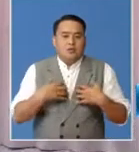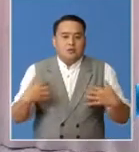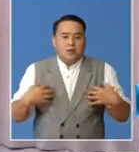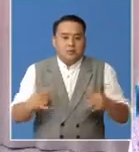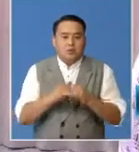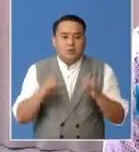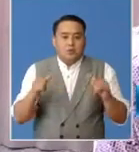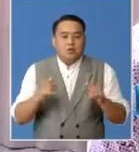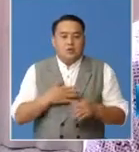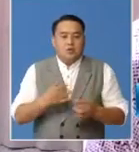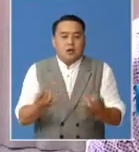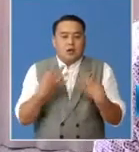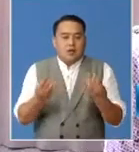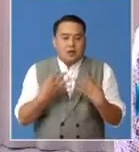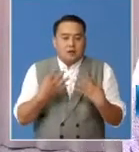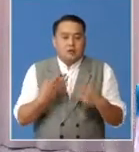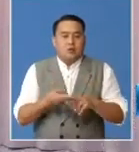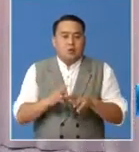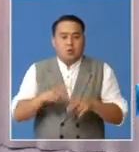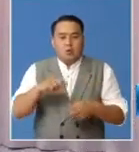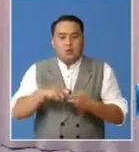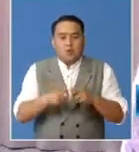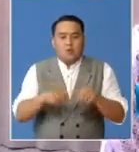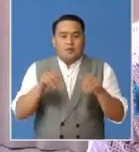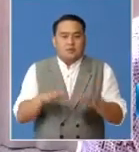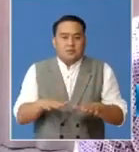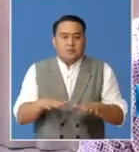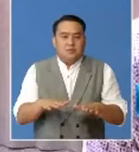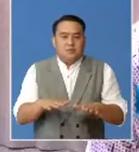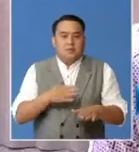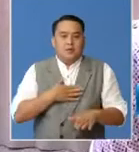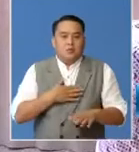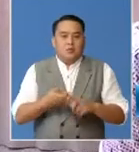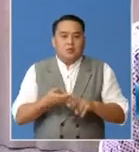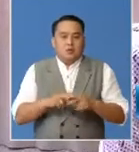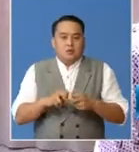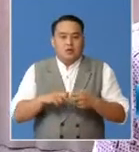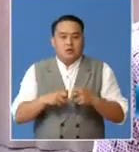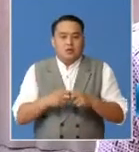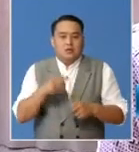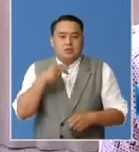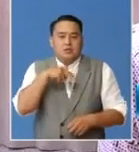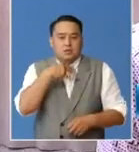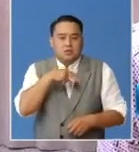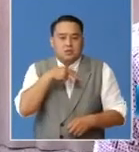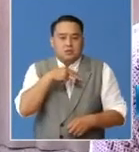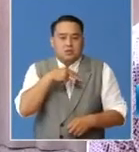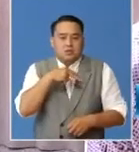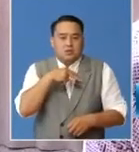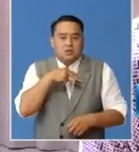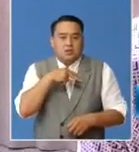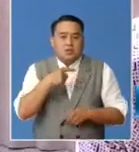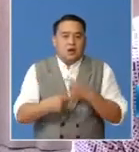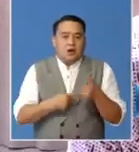туралы бізге жеткізген болатын. Сол кезде осы проблеманы шешім ретінде мен осы асыл тұқымды мал және де